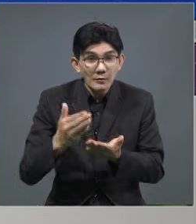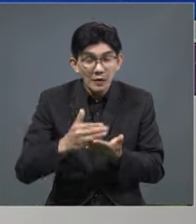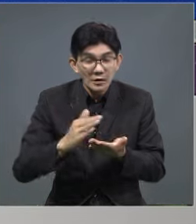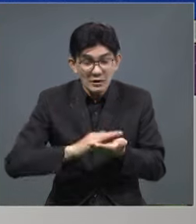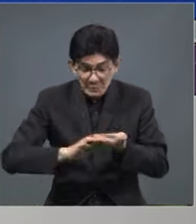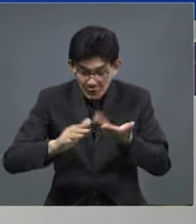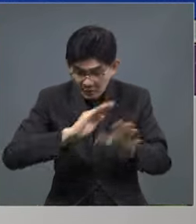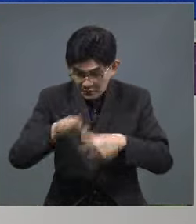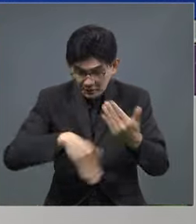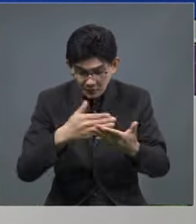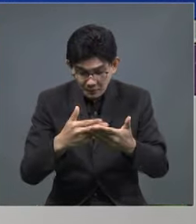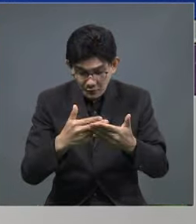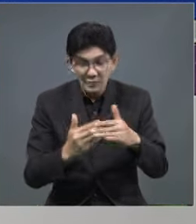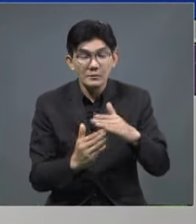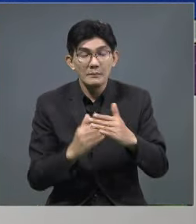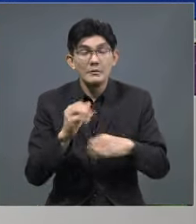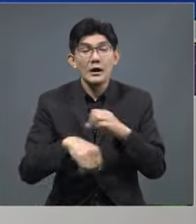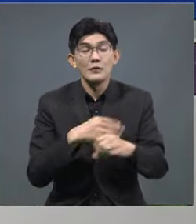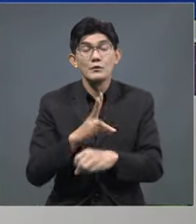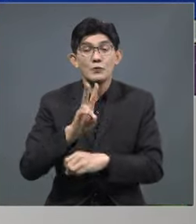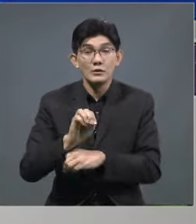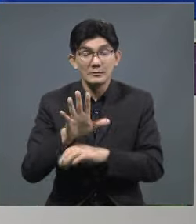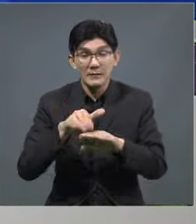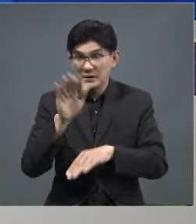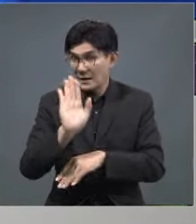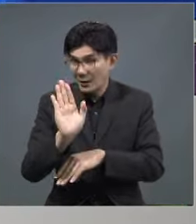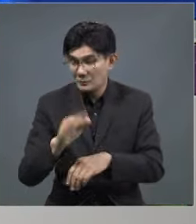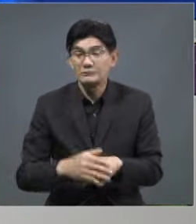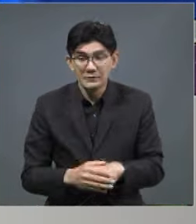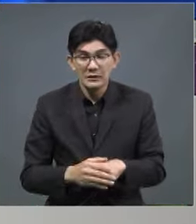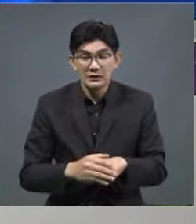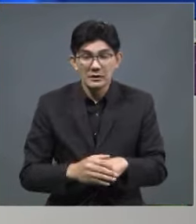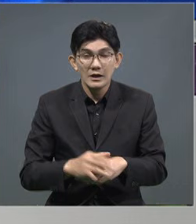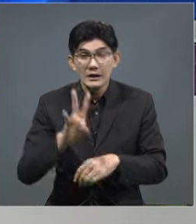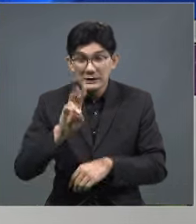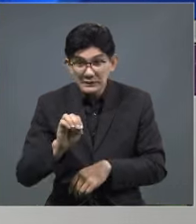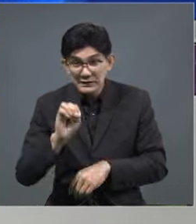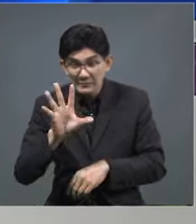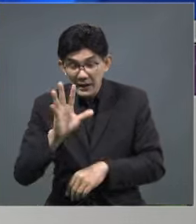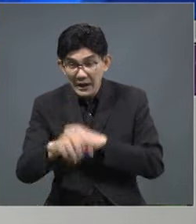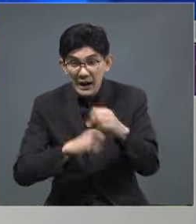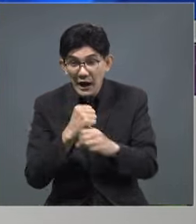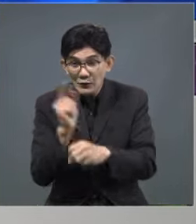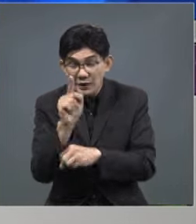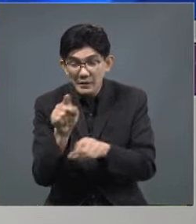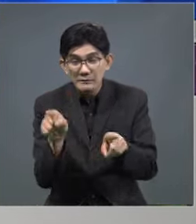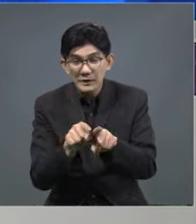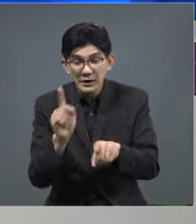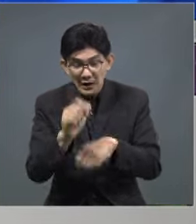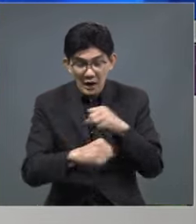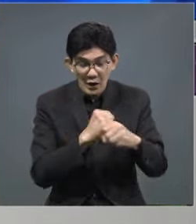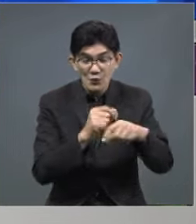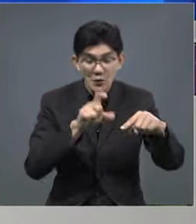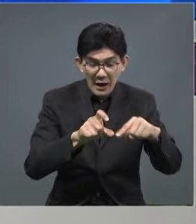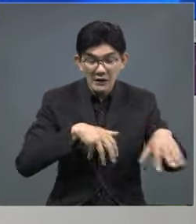เสร็จไม่เกินอายุ75ปีคือผมเข้าใจว่าตัวเลขเนี่ย75มาจากตัวของอัตราส่วนอายุเฉลี่ย